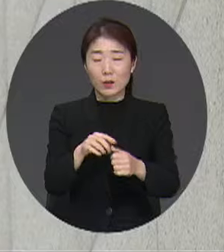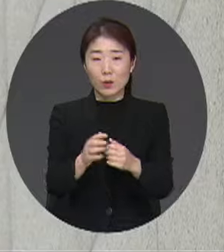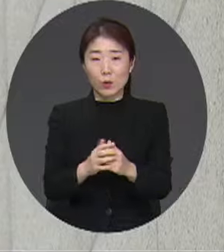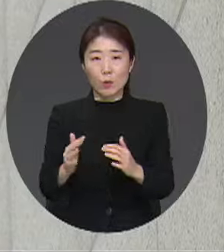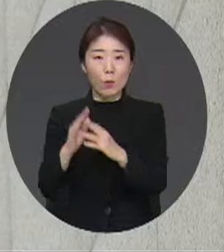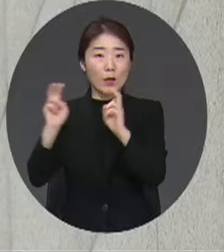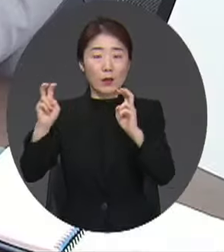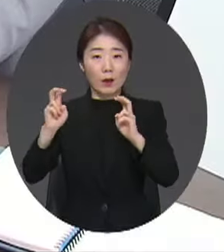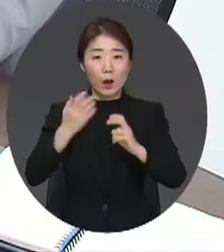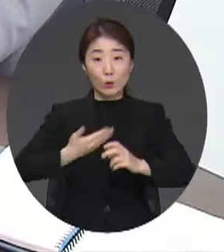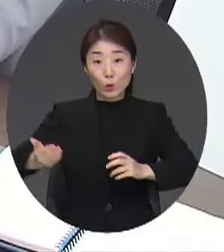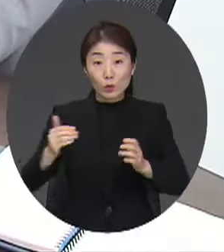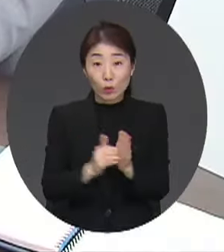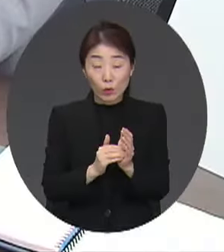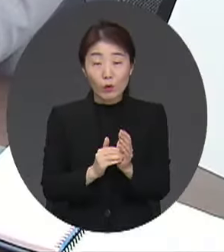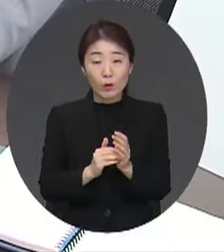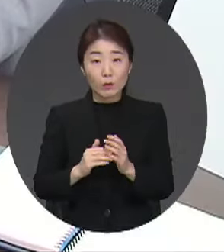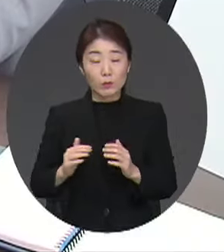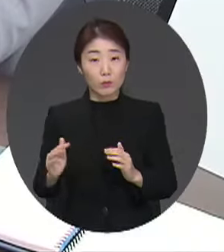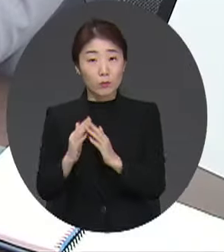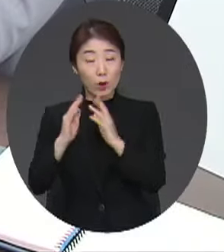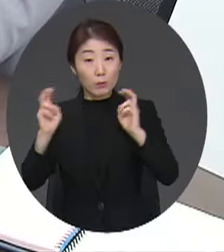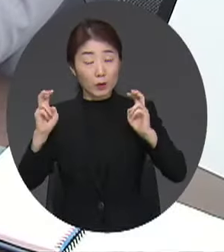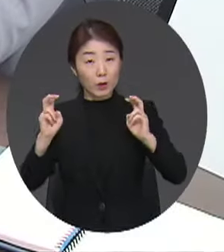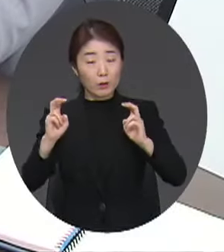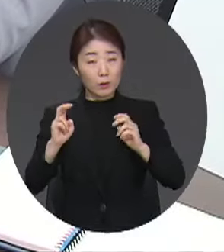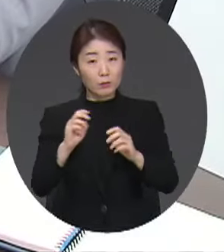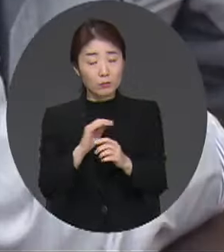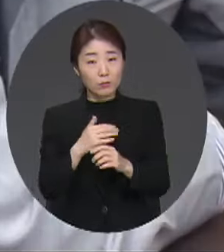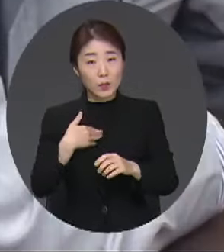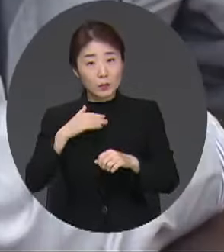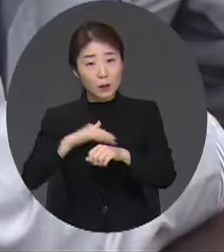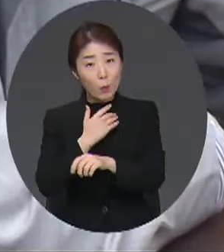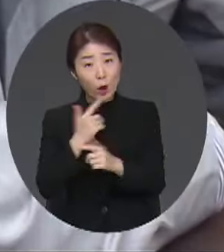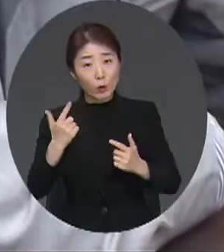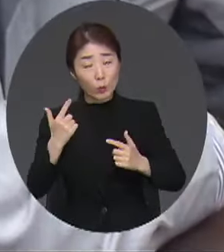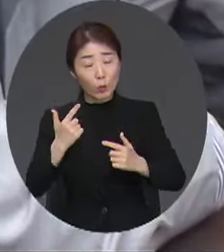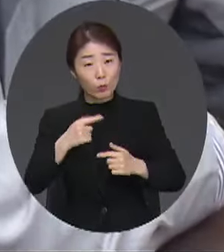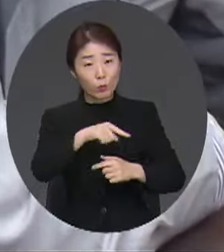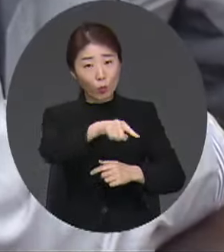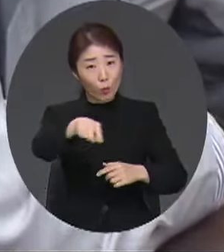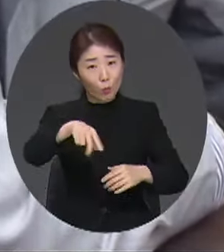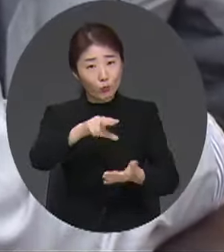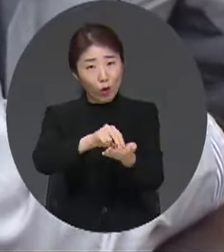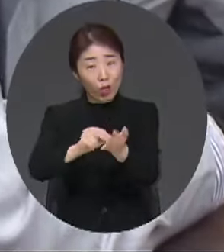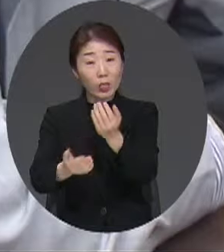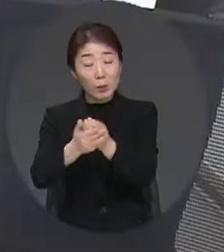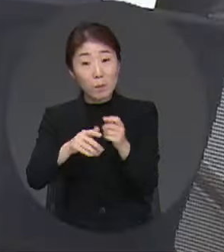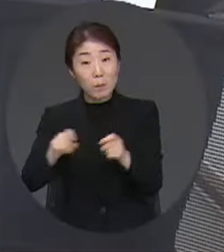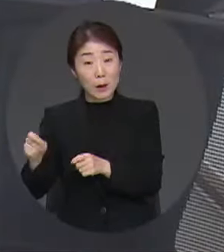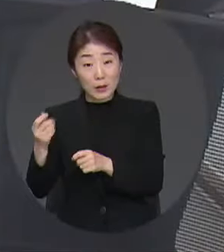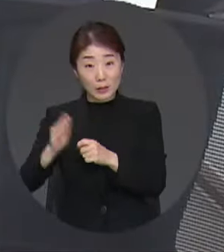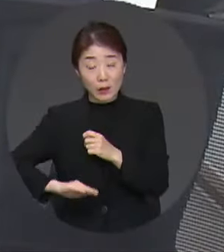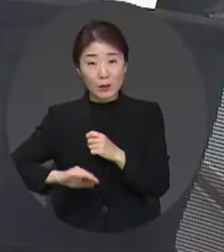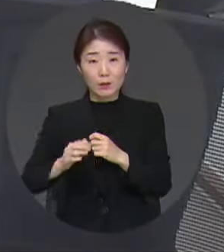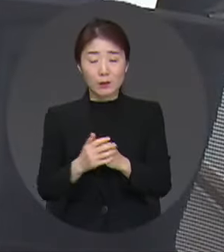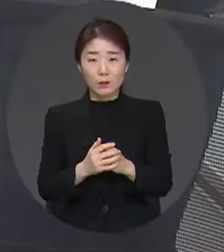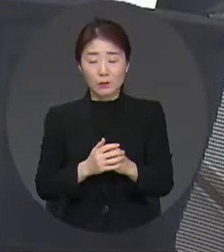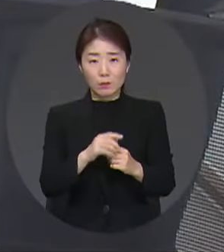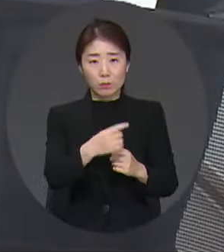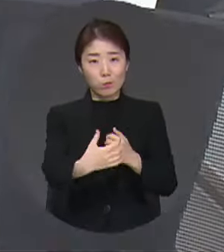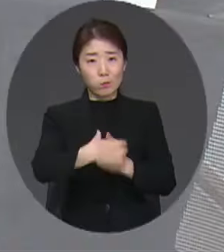통보했습니다 이에 시공사측은 외부적인 요인들로 공사기간이 연장됐는데 시행사가 책임을 떠넘기고